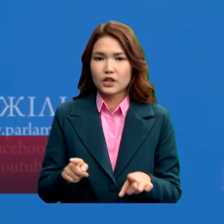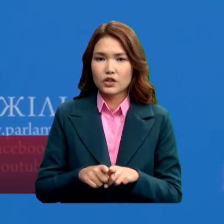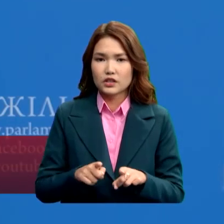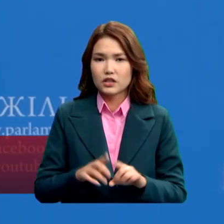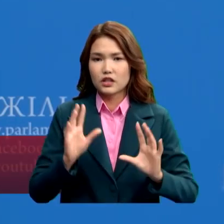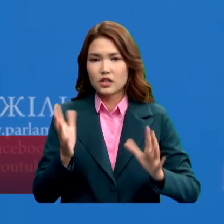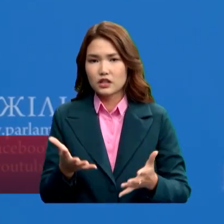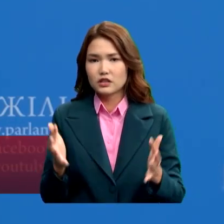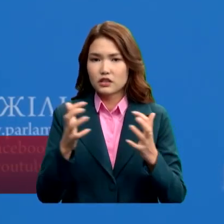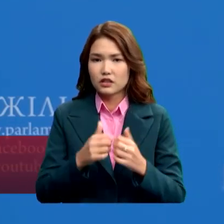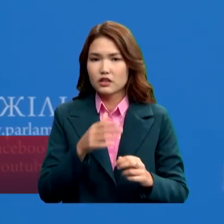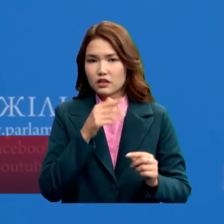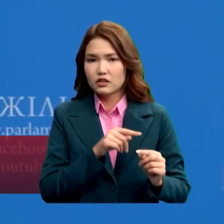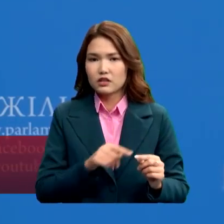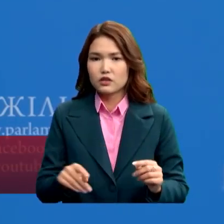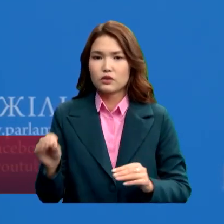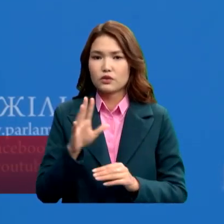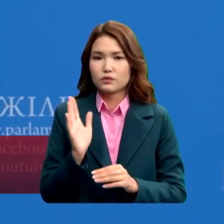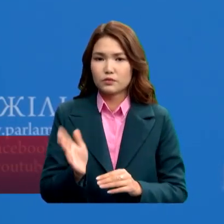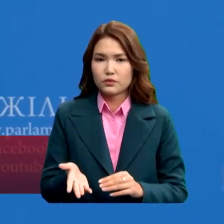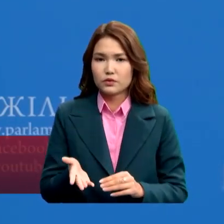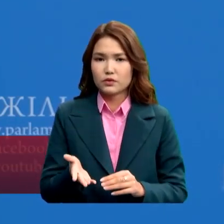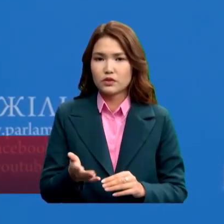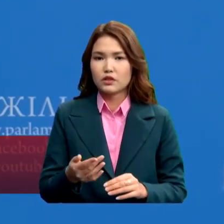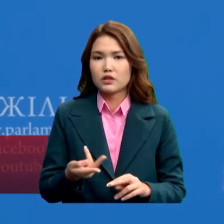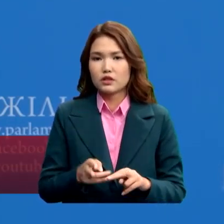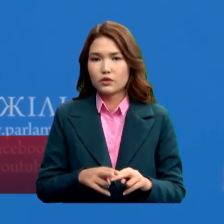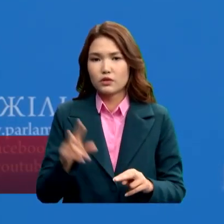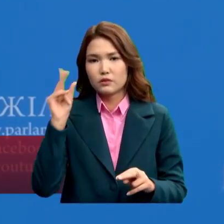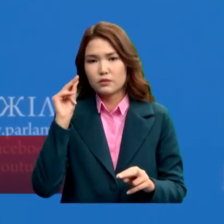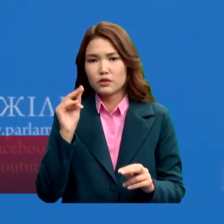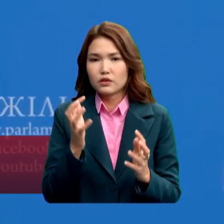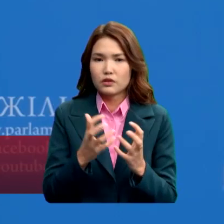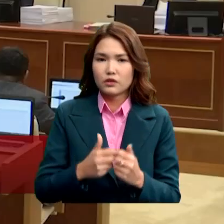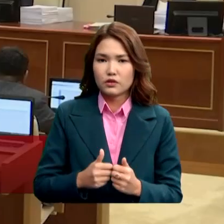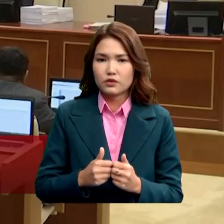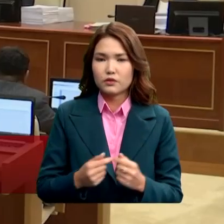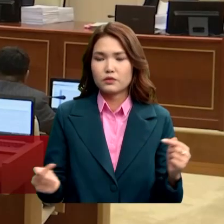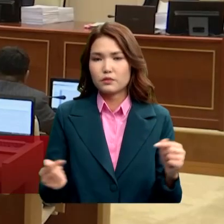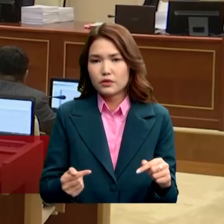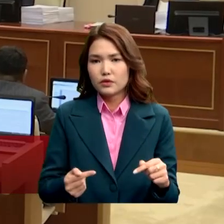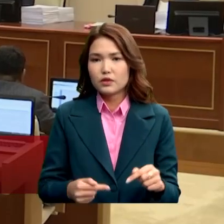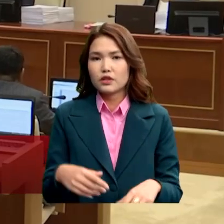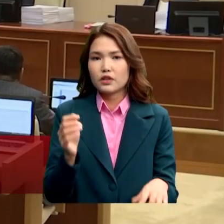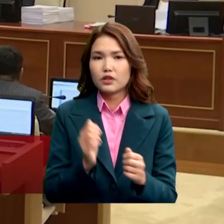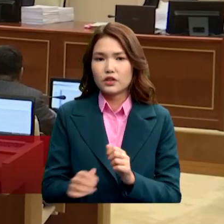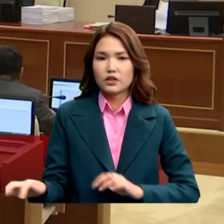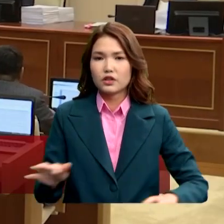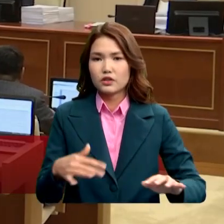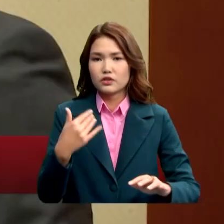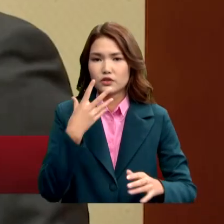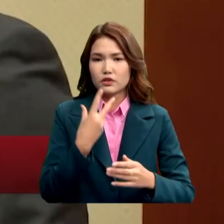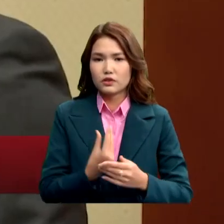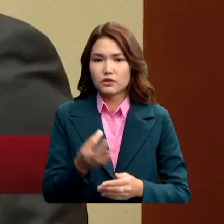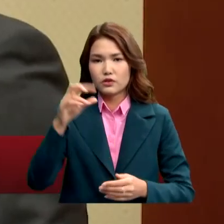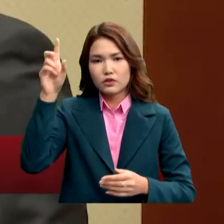осындай жағдай болса, әрине біз осындай осы құқықты пайдалануға дайынбыз. Сөйте тұра Қуантыров қандай жағдайда